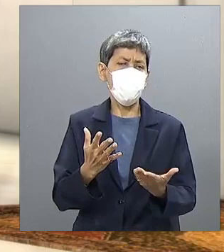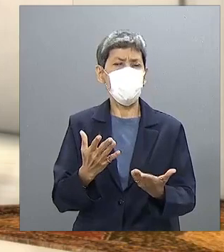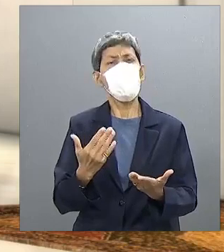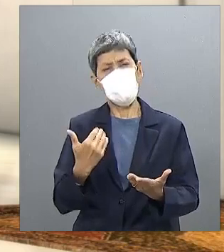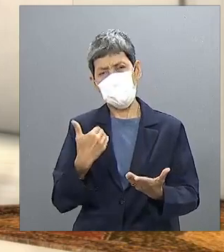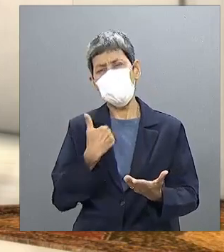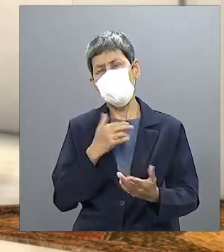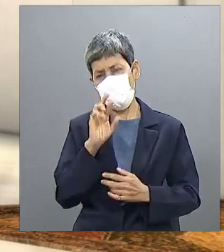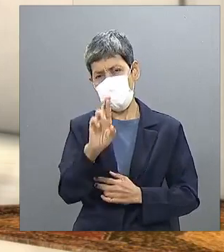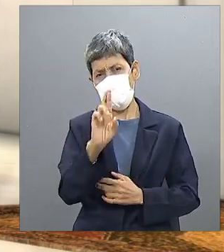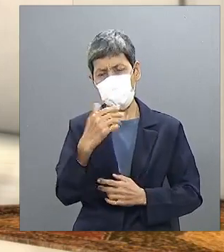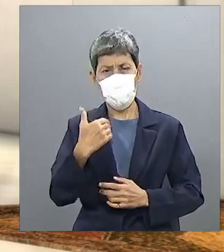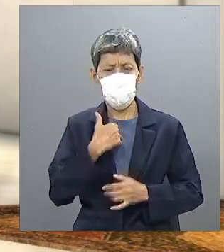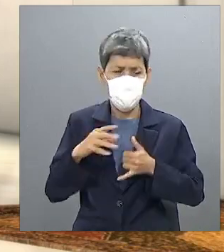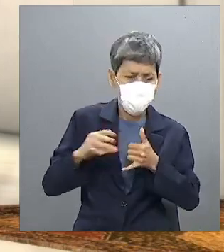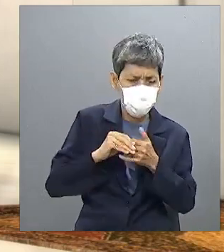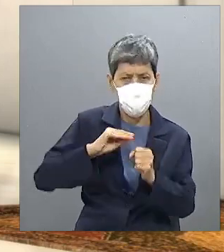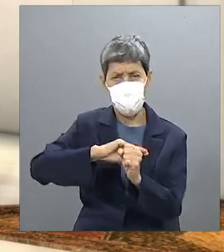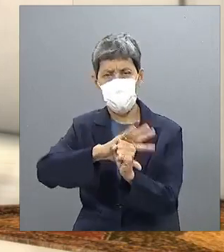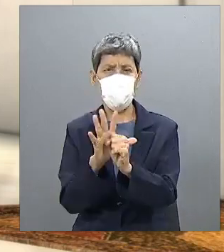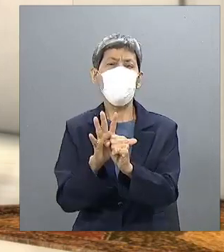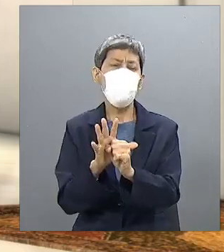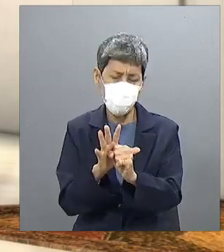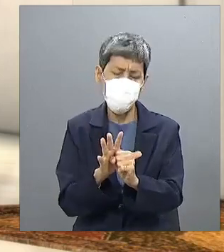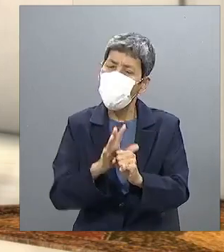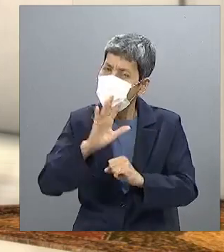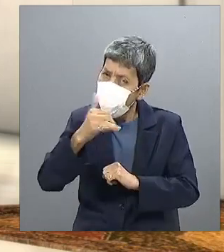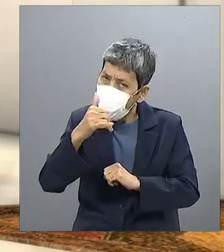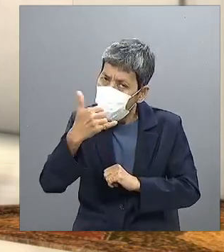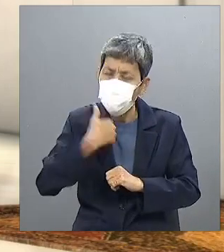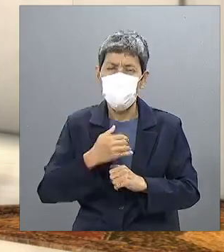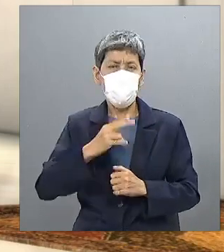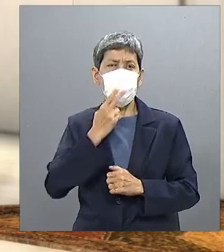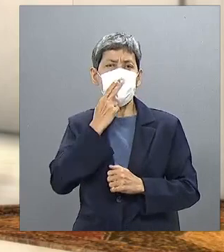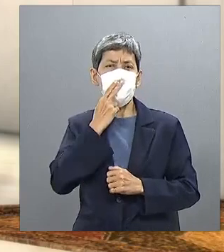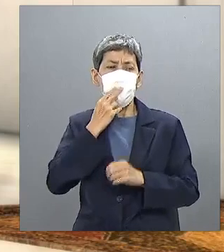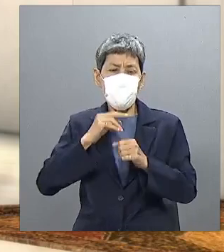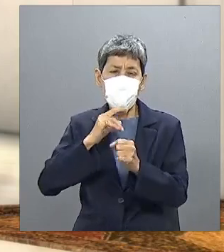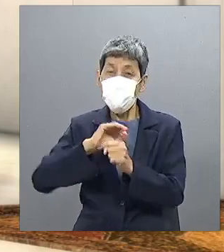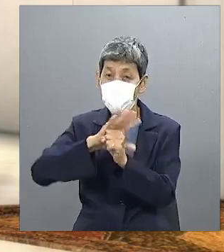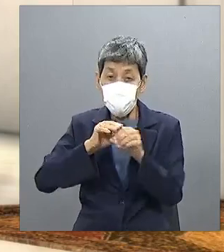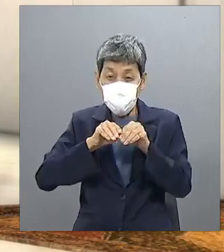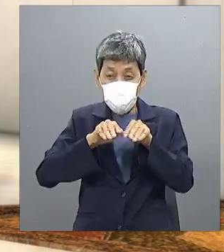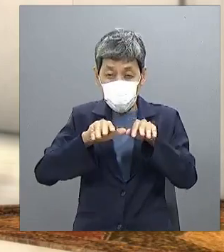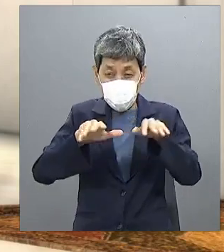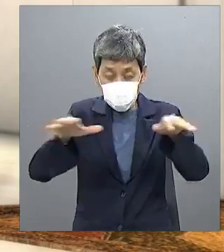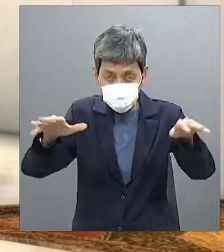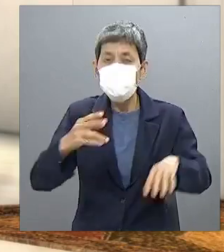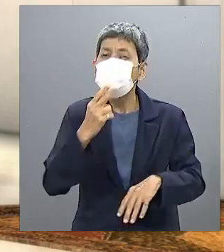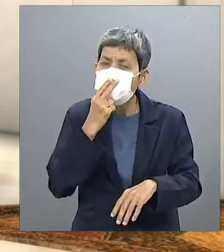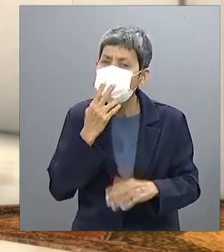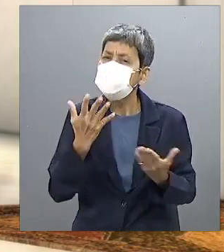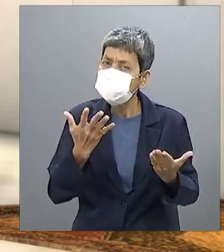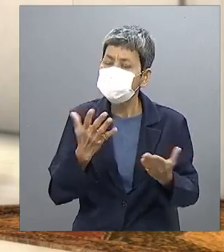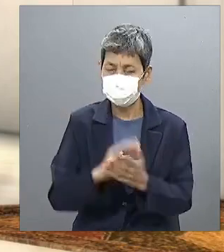เสี่ยงในการติดเชื้อคงเป็น 19หรือว่าเราอาจจะแพร่กระจายเชื้อคงเป็น 19ได้จากพฤติกรรมในการสูบบุหรี่นะคะเพราะว่า